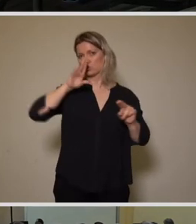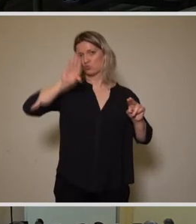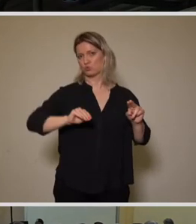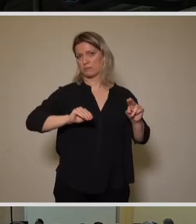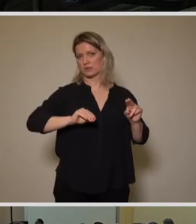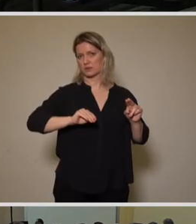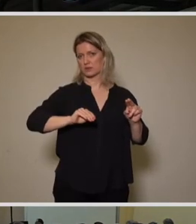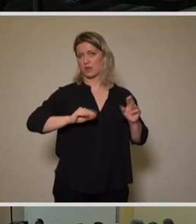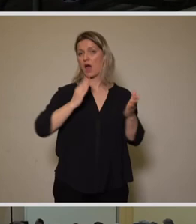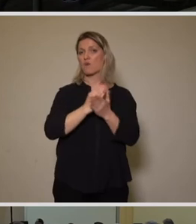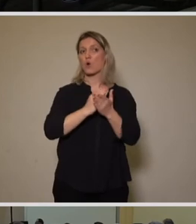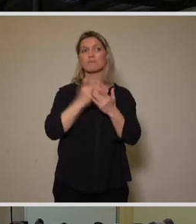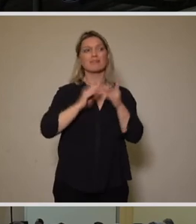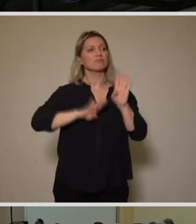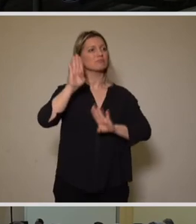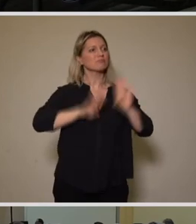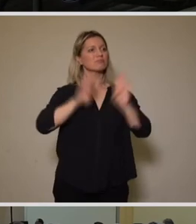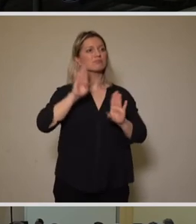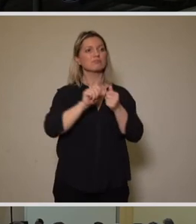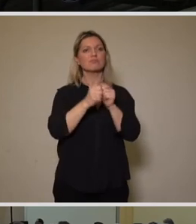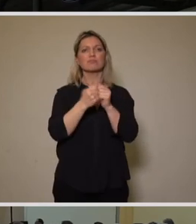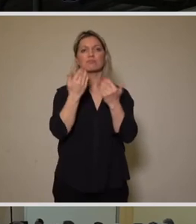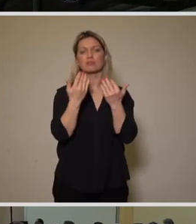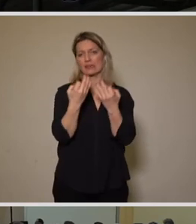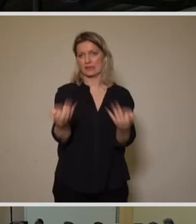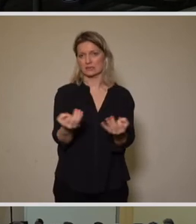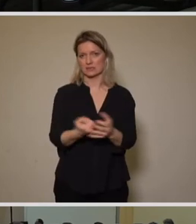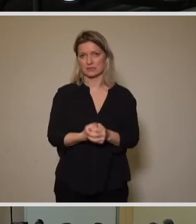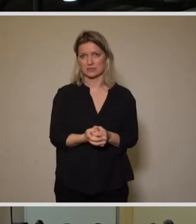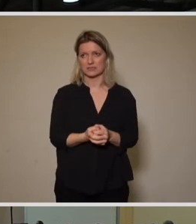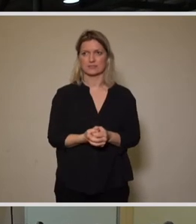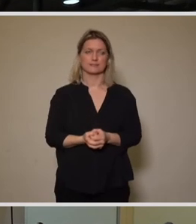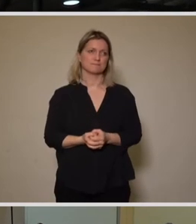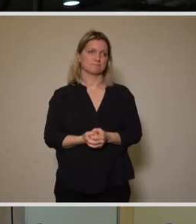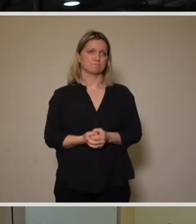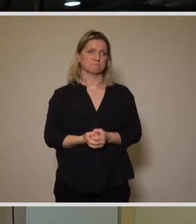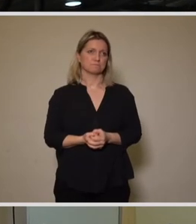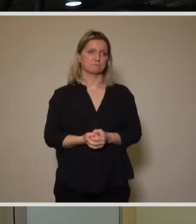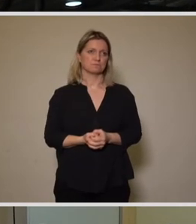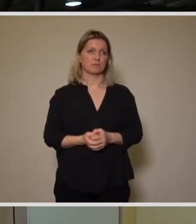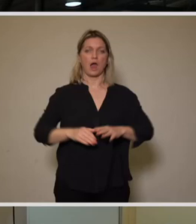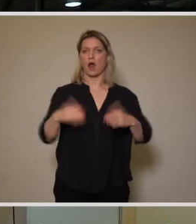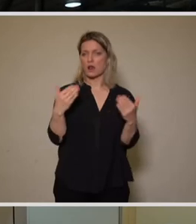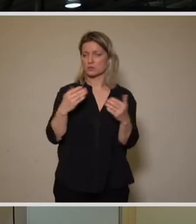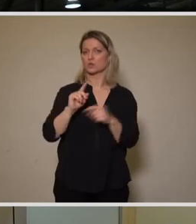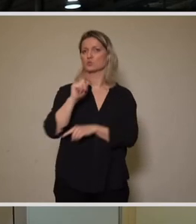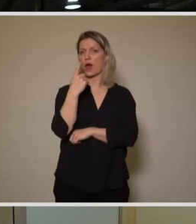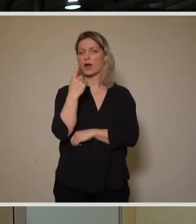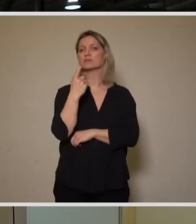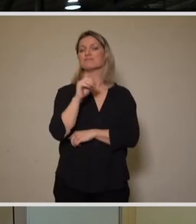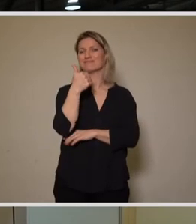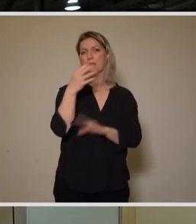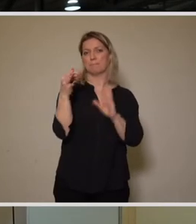das ändert sich an der Anzahl der Abstimmungen jetzt nicht substanziell. Also rufe ich zunächst Punkt 1